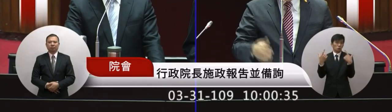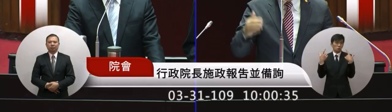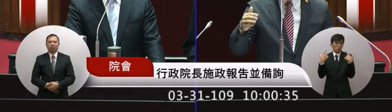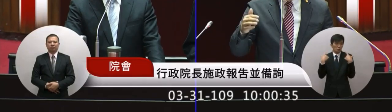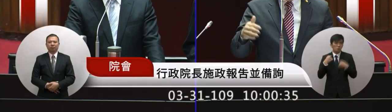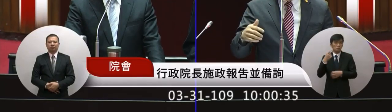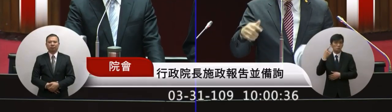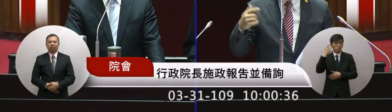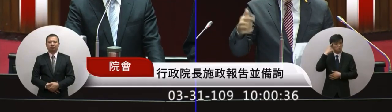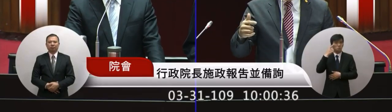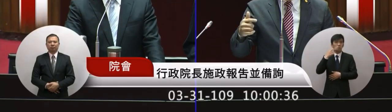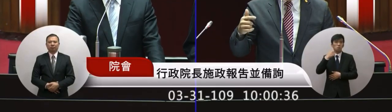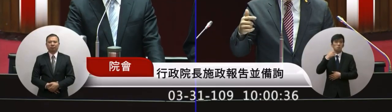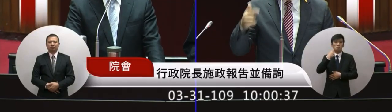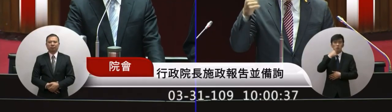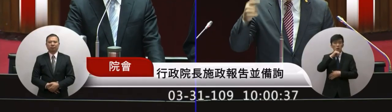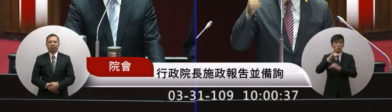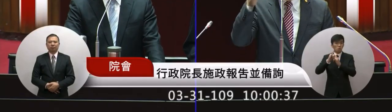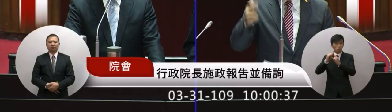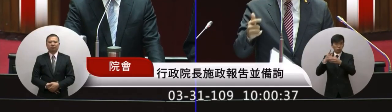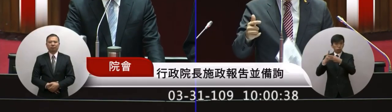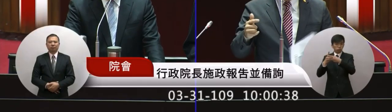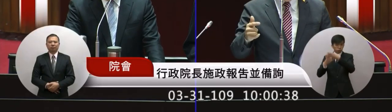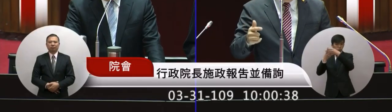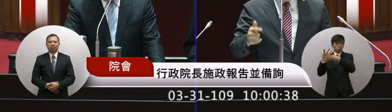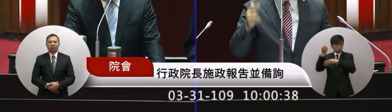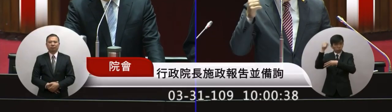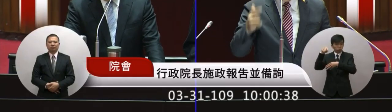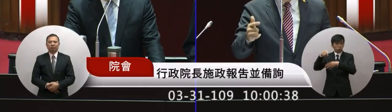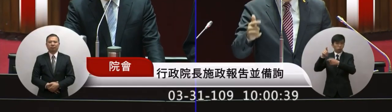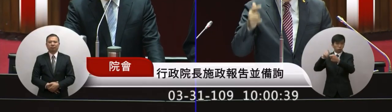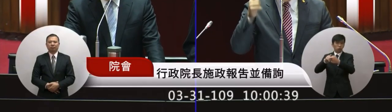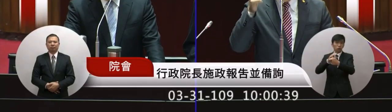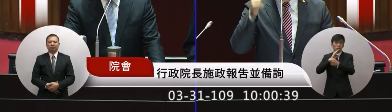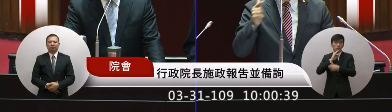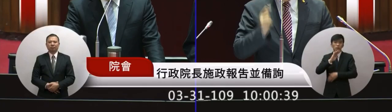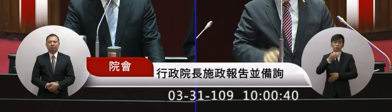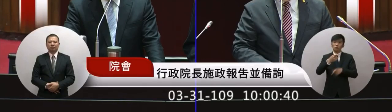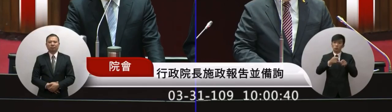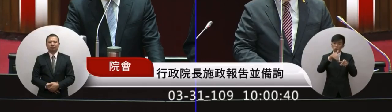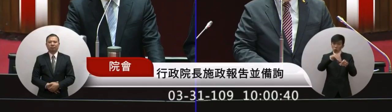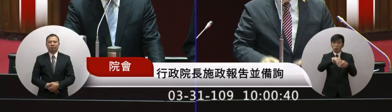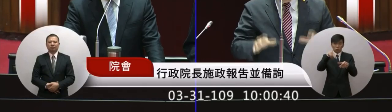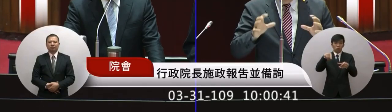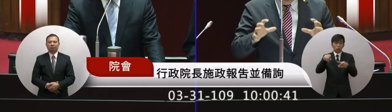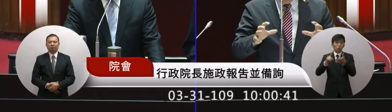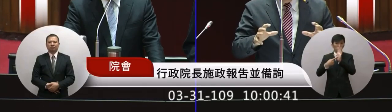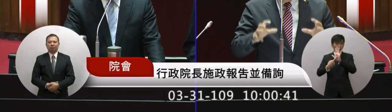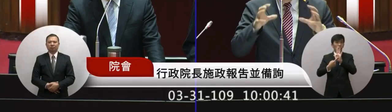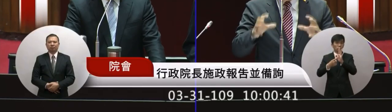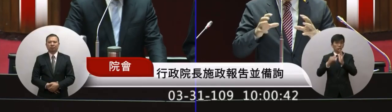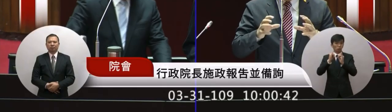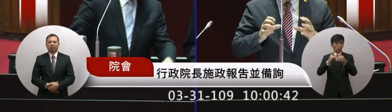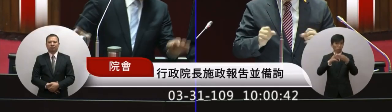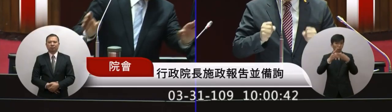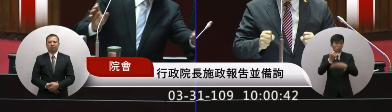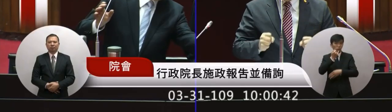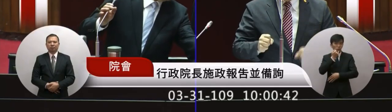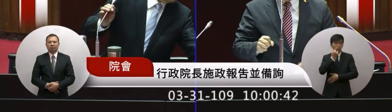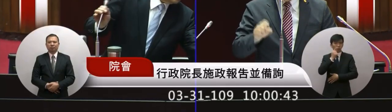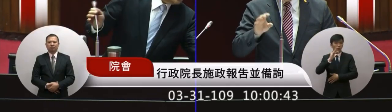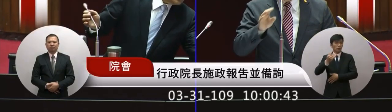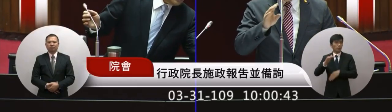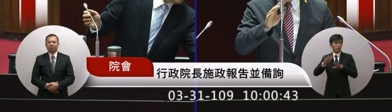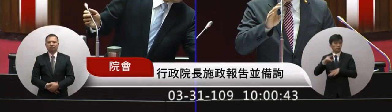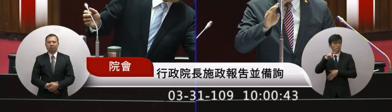为民主哈，人民做主其实是很重要的一个核心价值。那公投其实是一个民主很重要的展现，可是现在感觉上